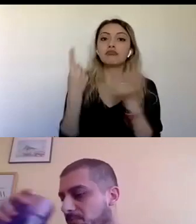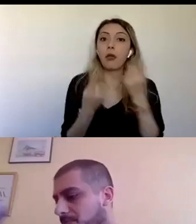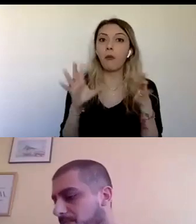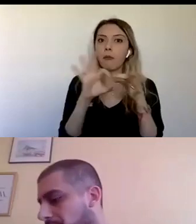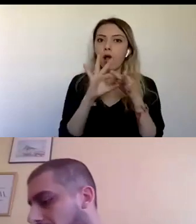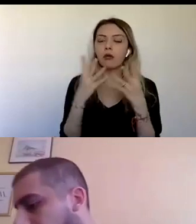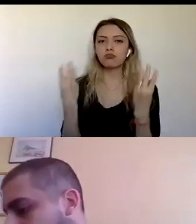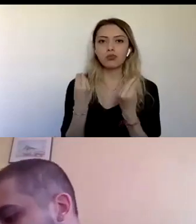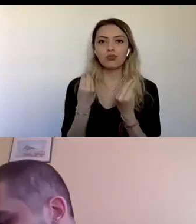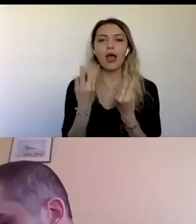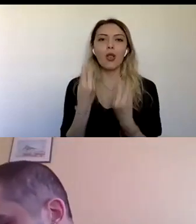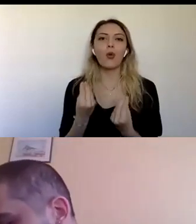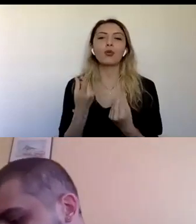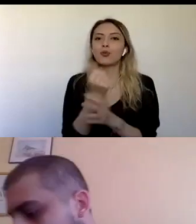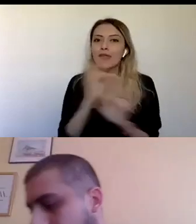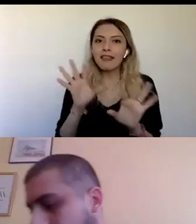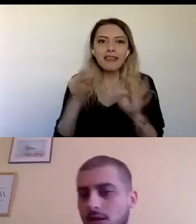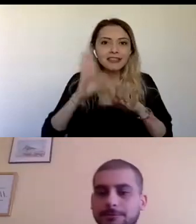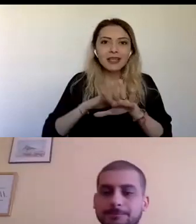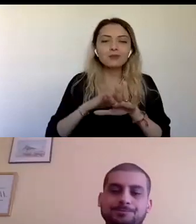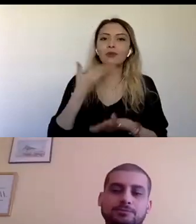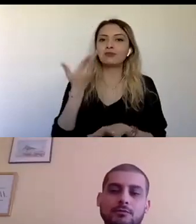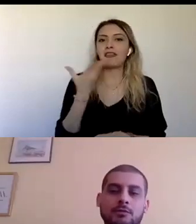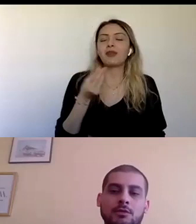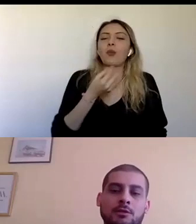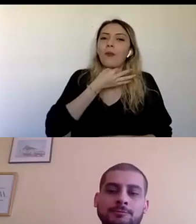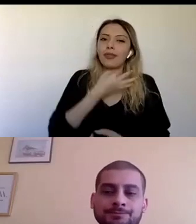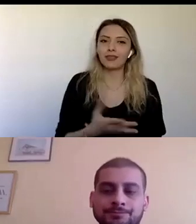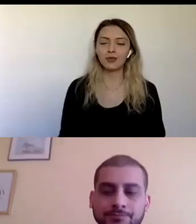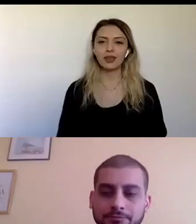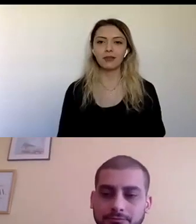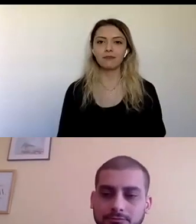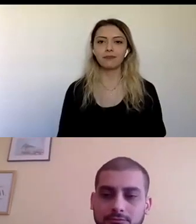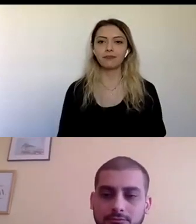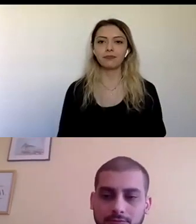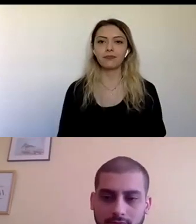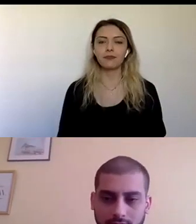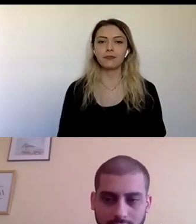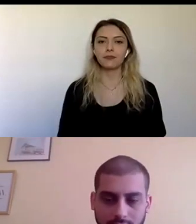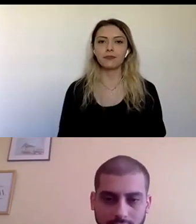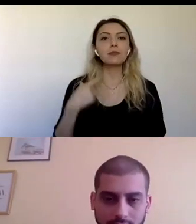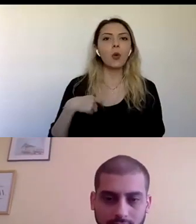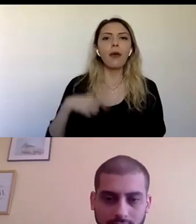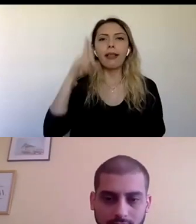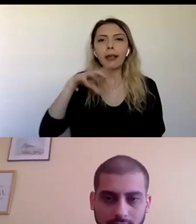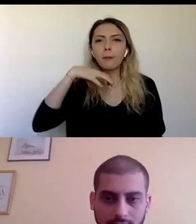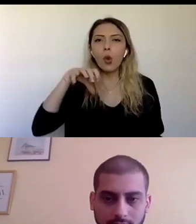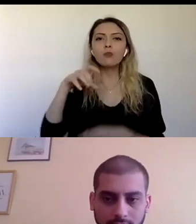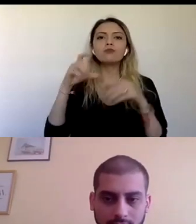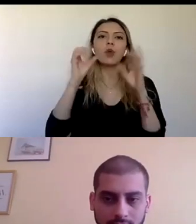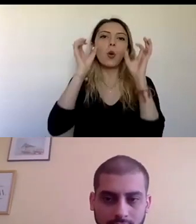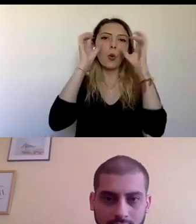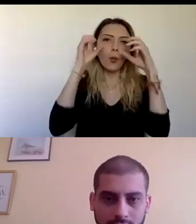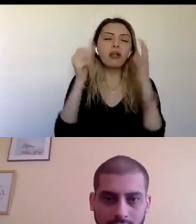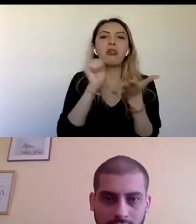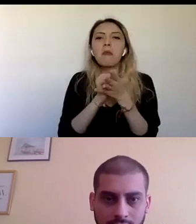nasıl ücretsiz yapabileceğimizi anlatan bölüm oldu. Özellikle ilk bölümle ilgili hani herkes bilir işte örneğin basını